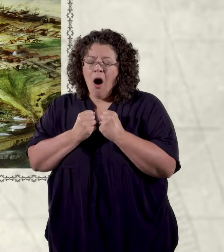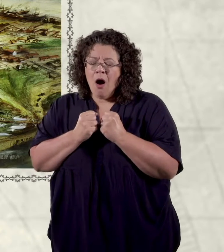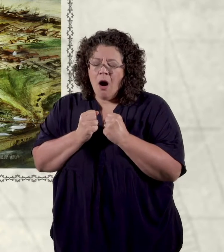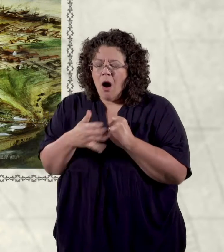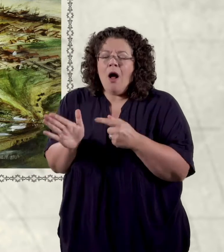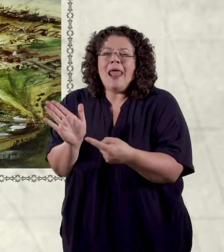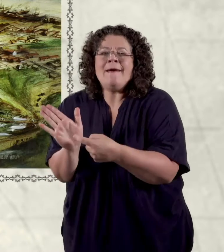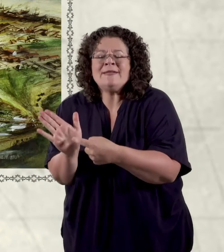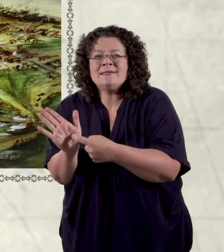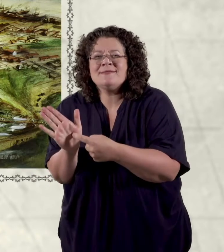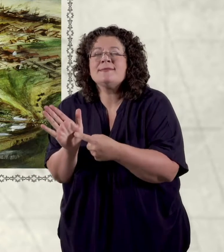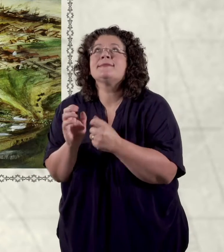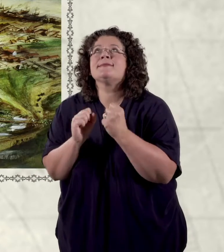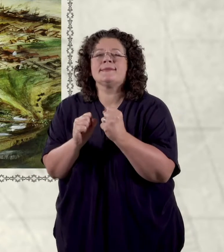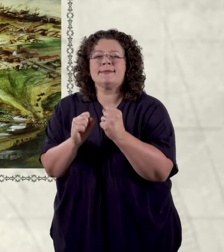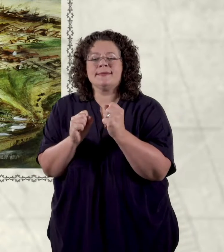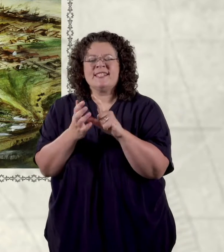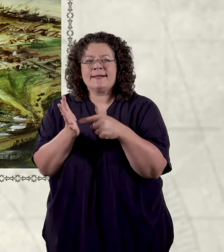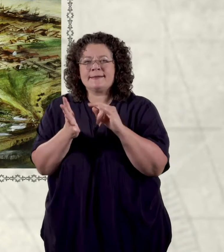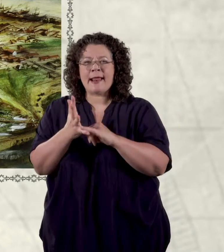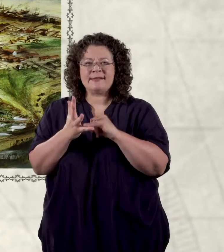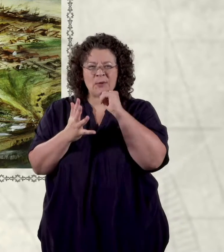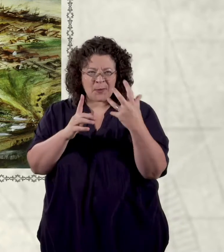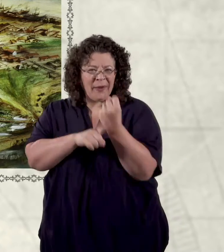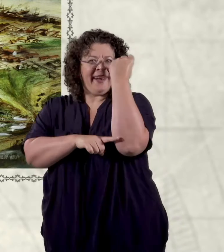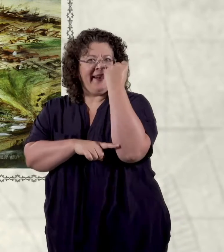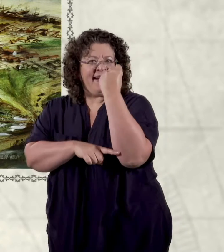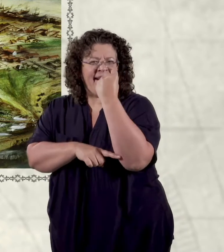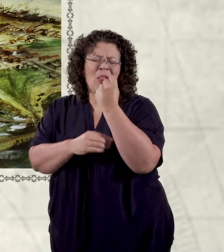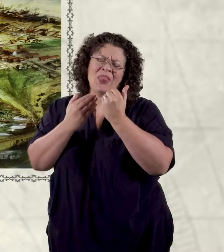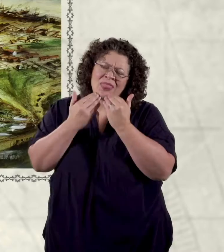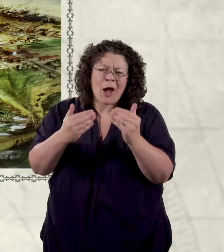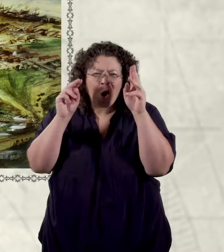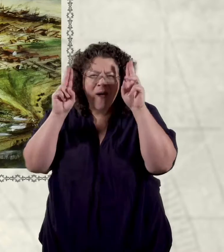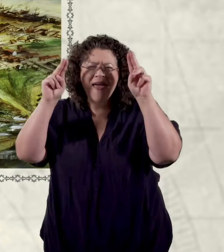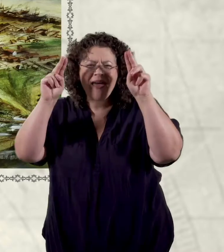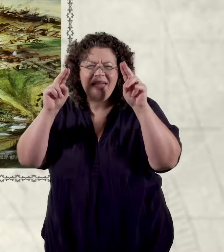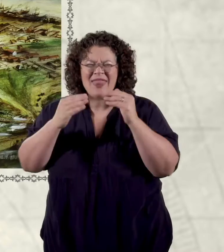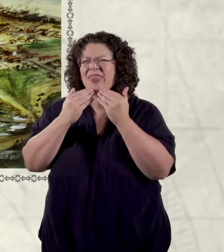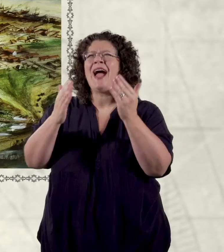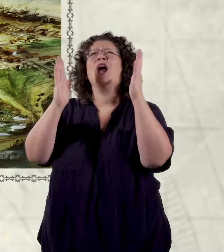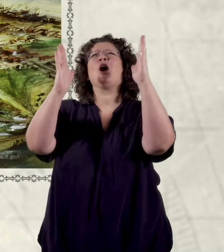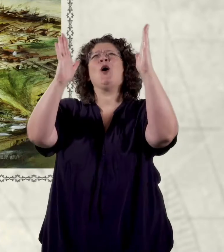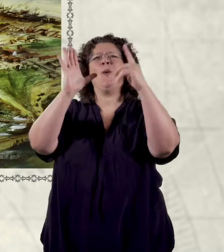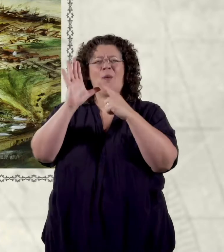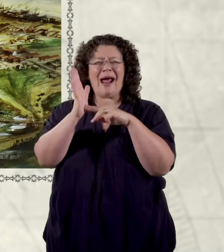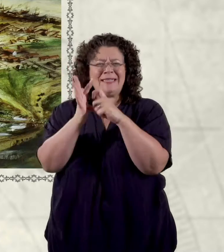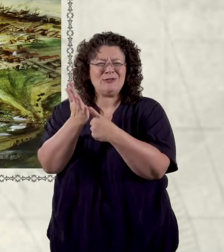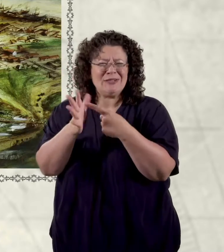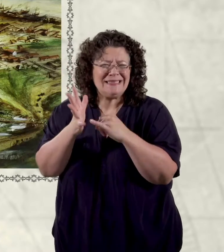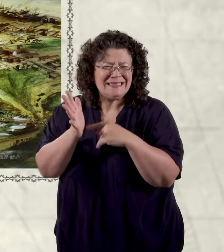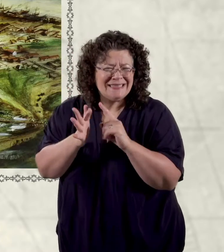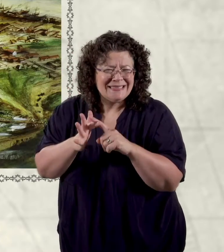Ma di mynd i'r chwith. Da ni'n mynd i ennill eto. O, diolch i ti, sgwarnog. Diolch i chi yn